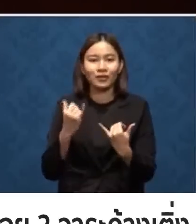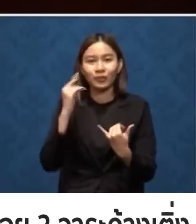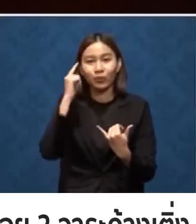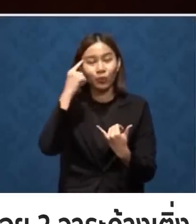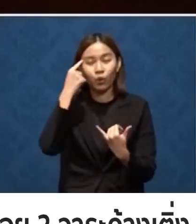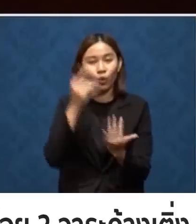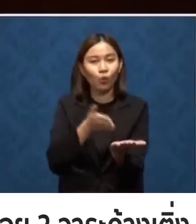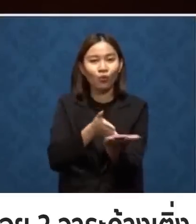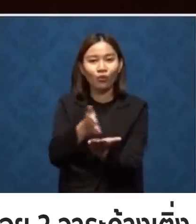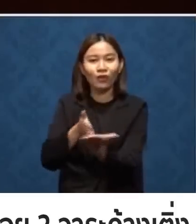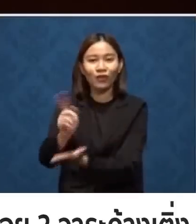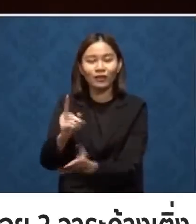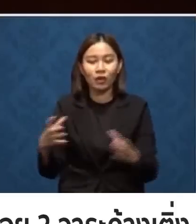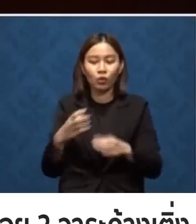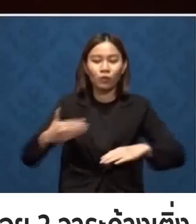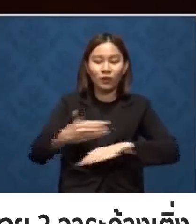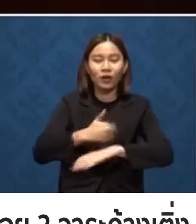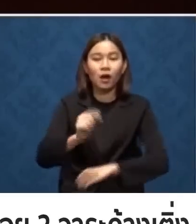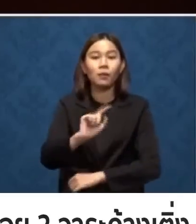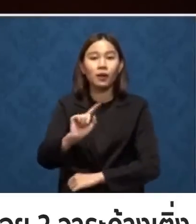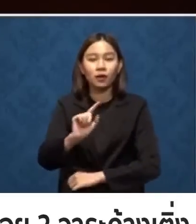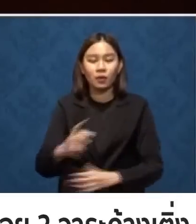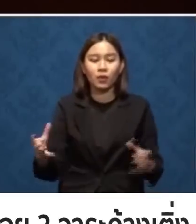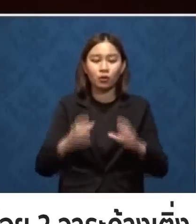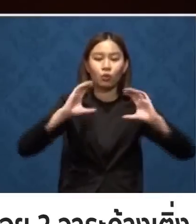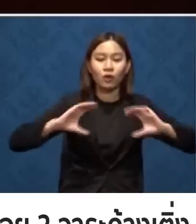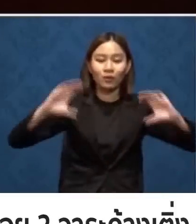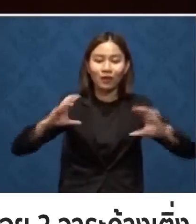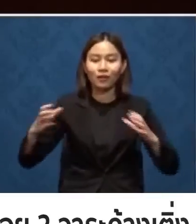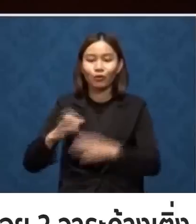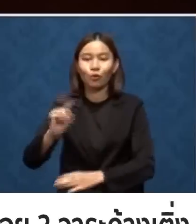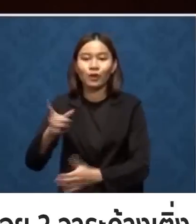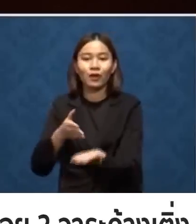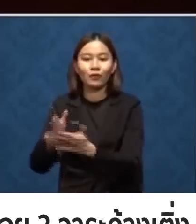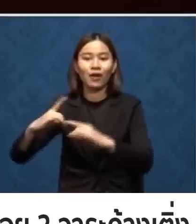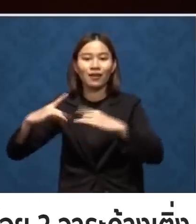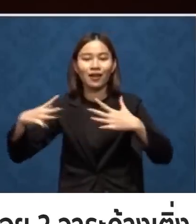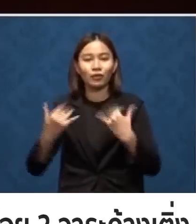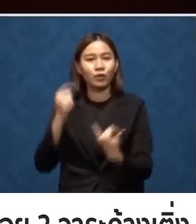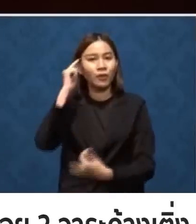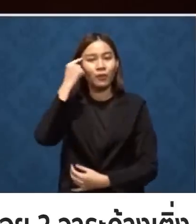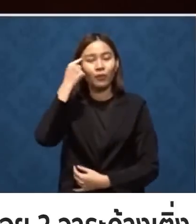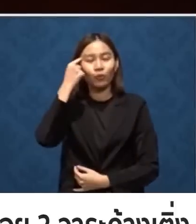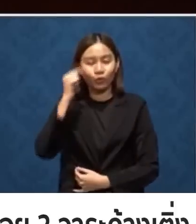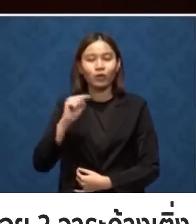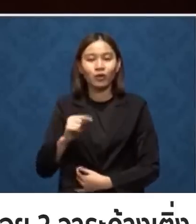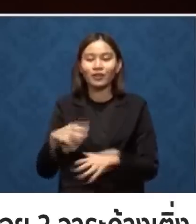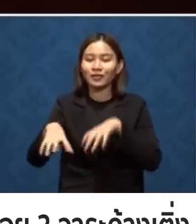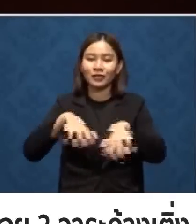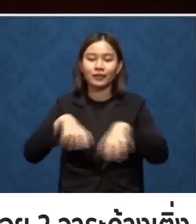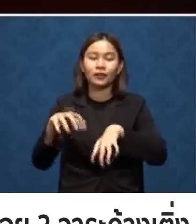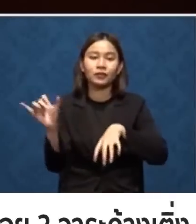ขอเลื่อนออกไปก่อนซึ่งก็ยังไม่รู้ว่าจะได้พิจารณากันอีก วันไหนค่ะเมื่อไหร่ยังไม่ทราบเลยค่ะ แล้